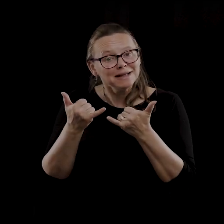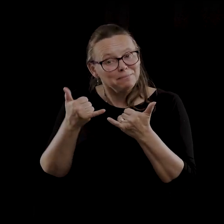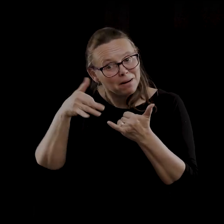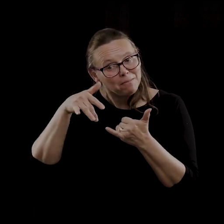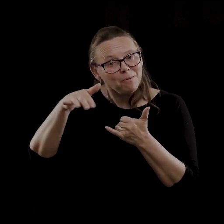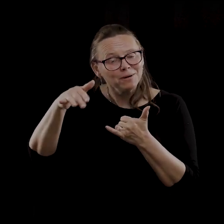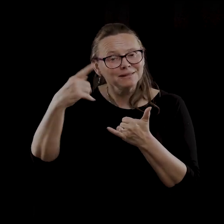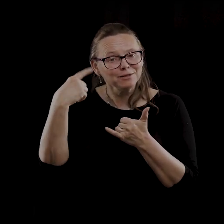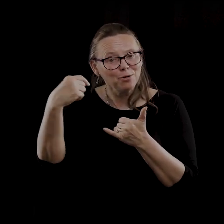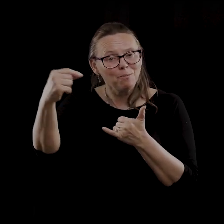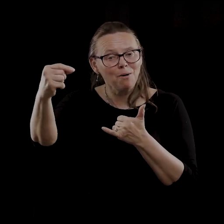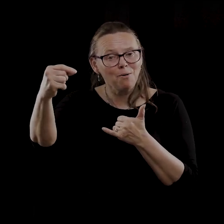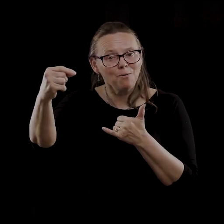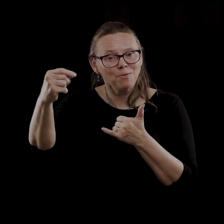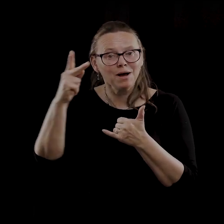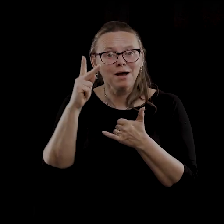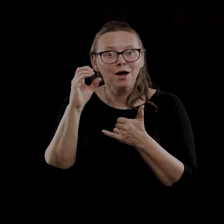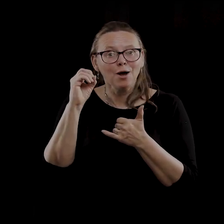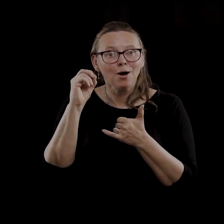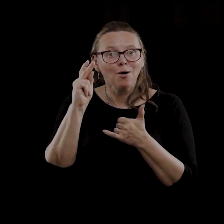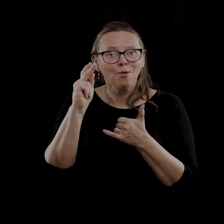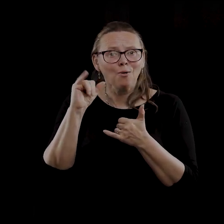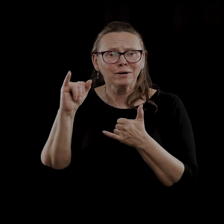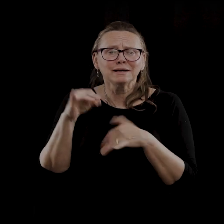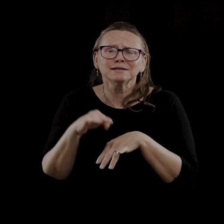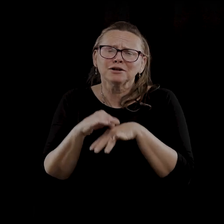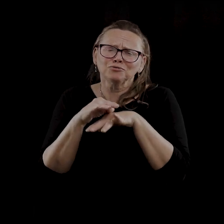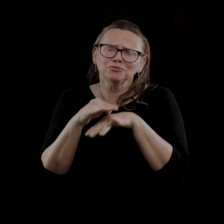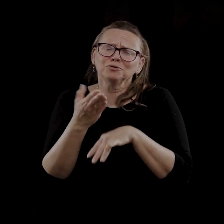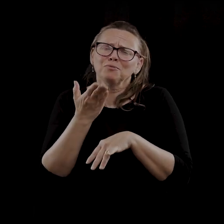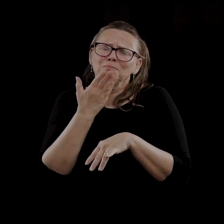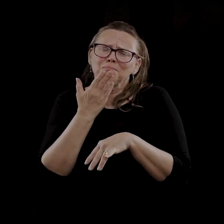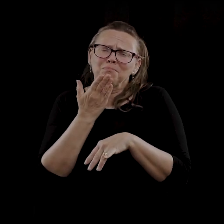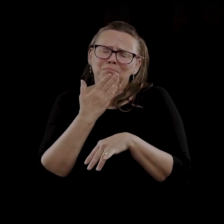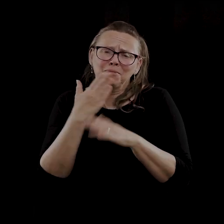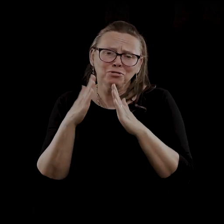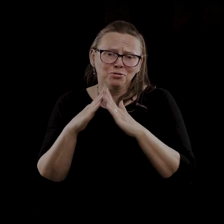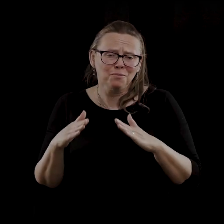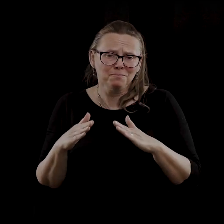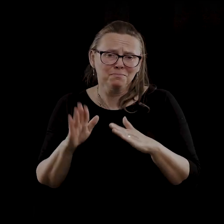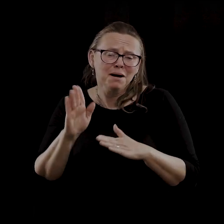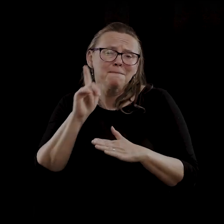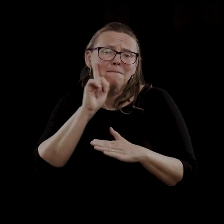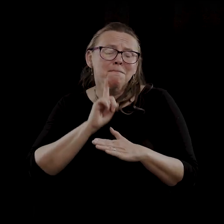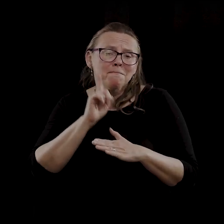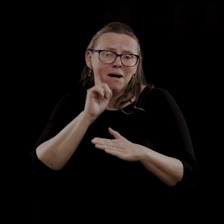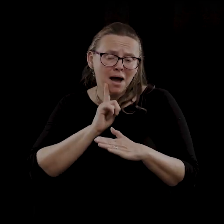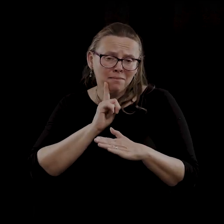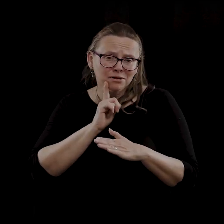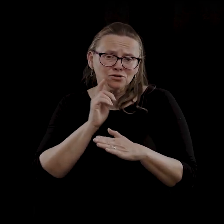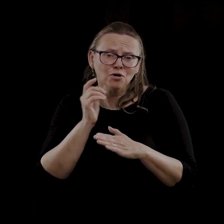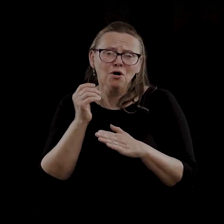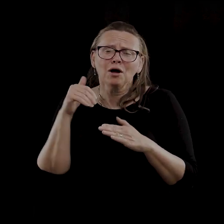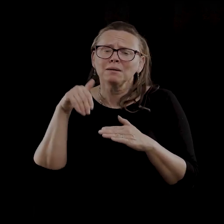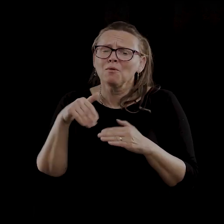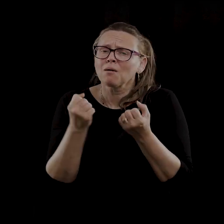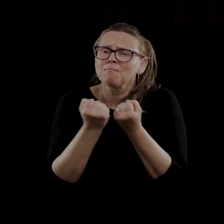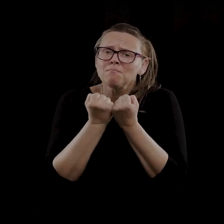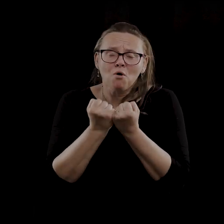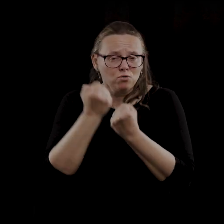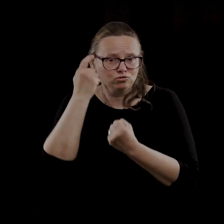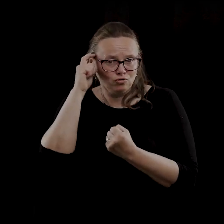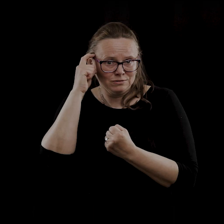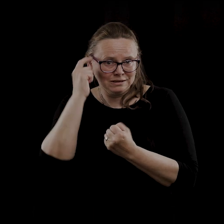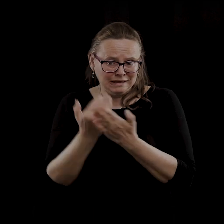domov." Koki je začutil domotožje. Njegovo mamico je moralo že močno